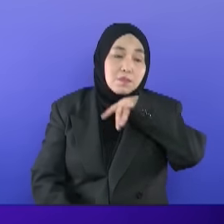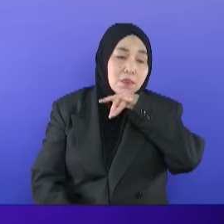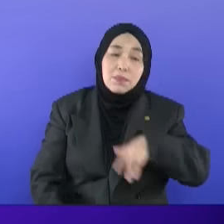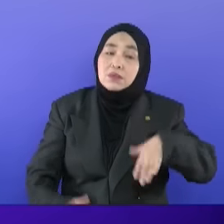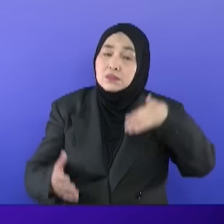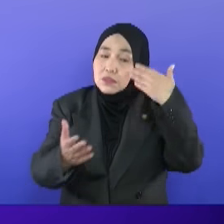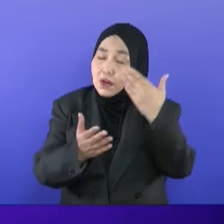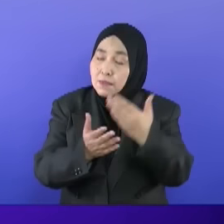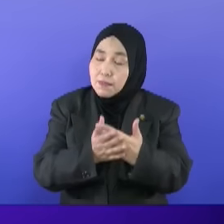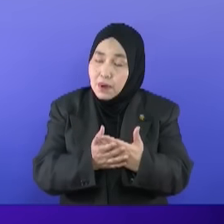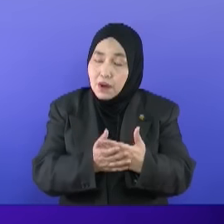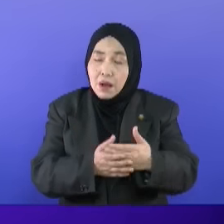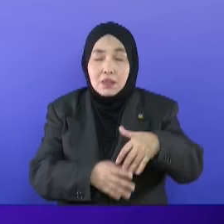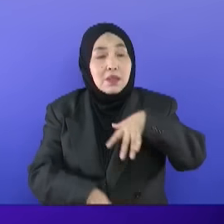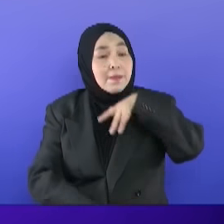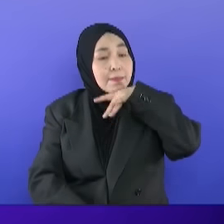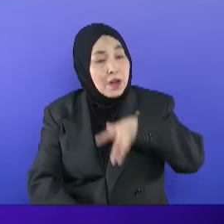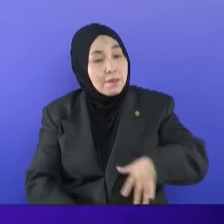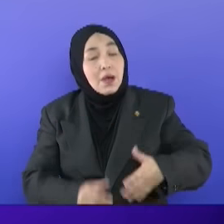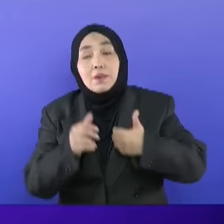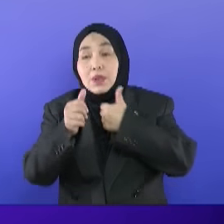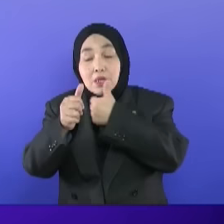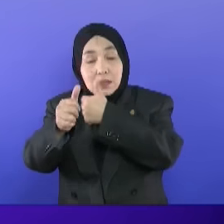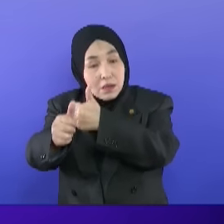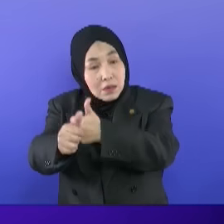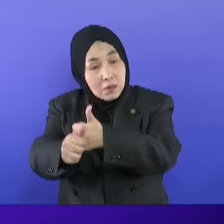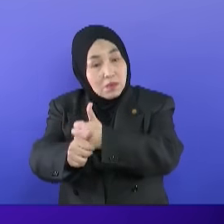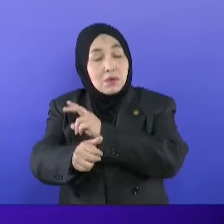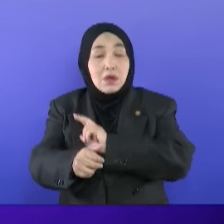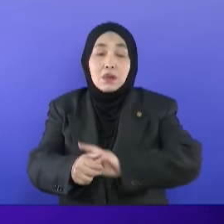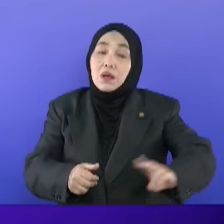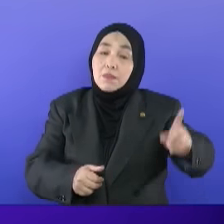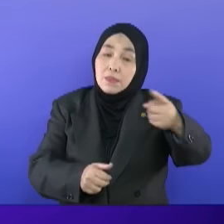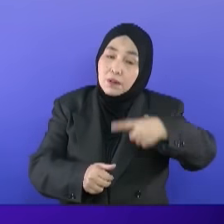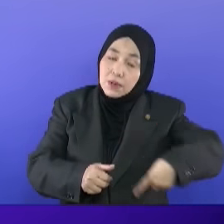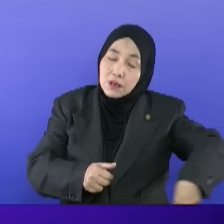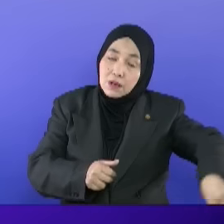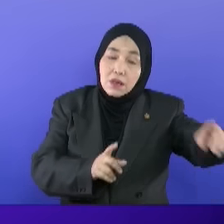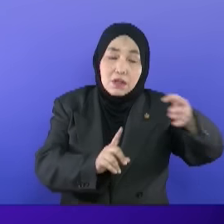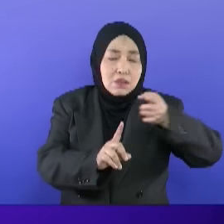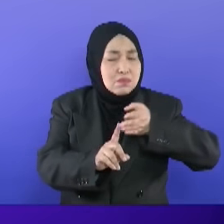hatta tattabi'a millatum